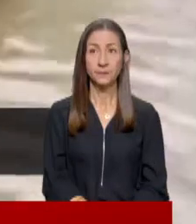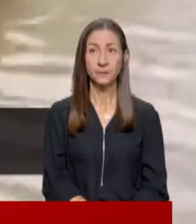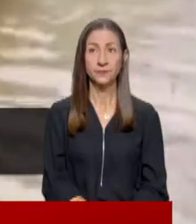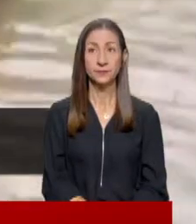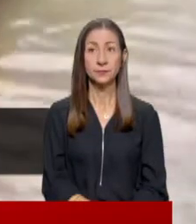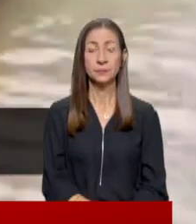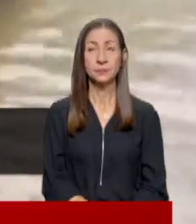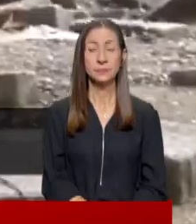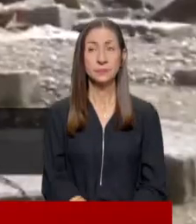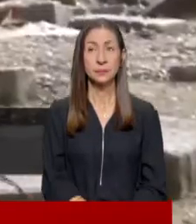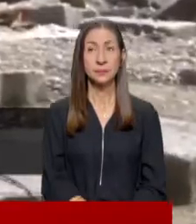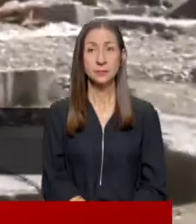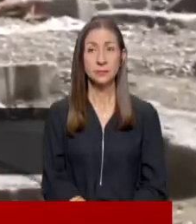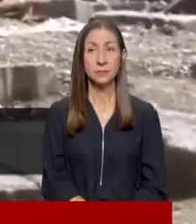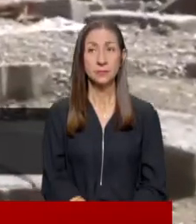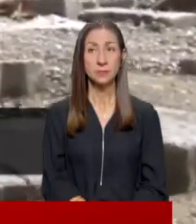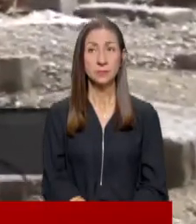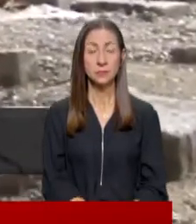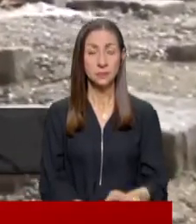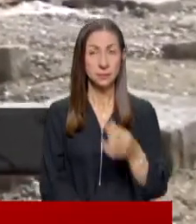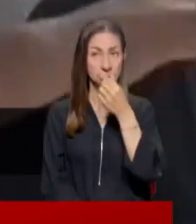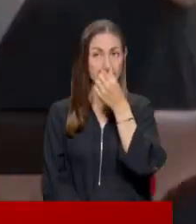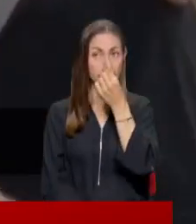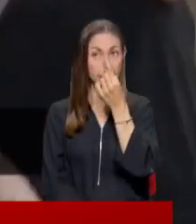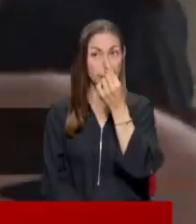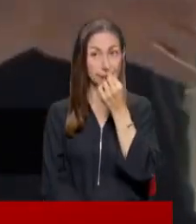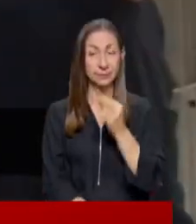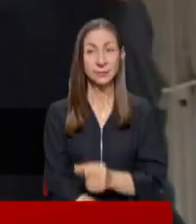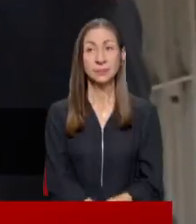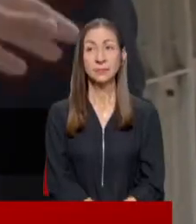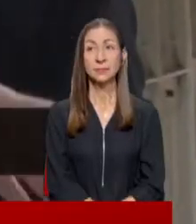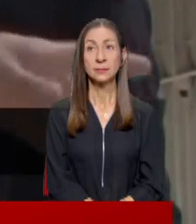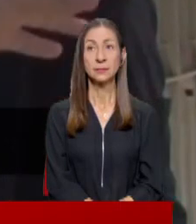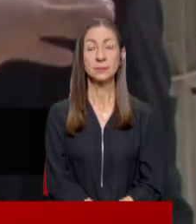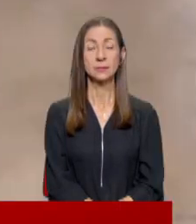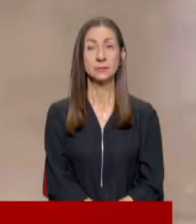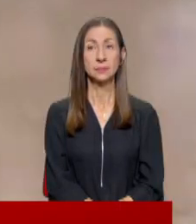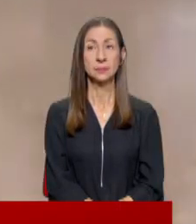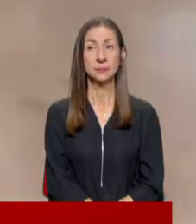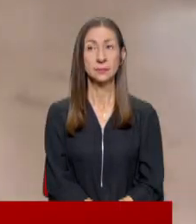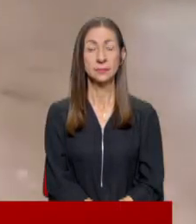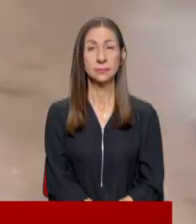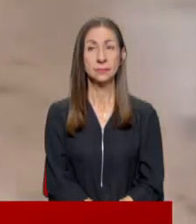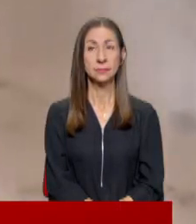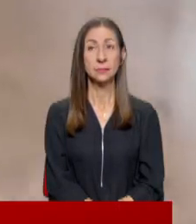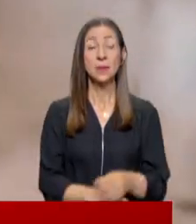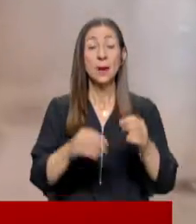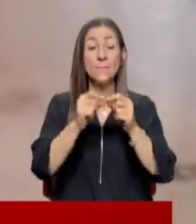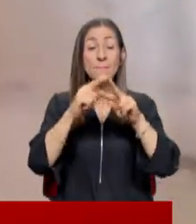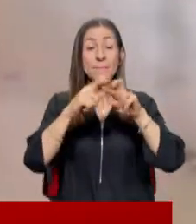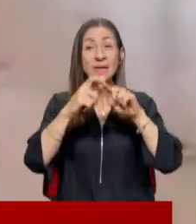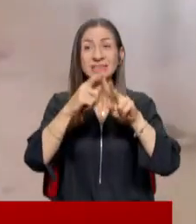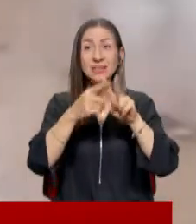Komutanım geçmiş olsun. 1-2 dakikanın içinde oldu her şey. Bir baktık arabalar zaten yüzmeye başladı. Bartın'da